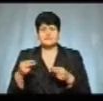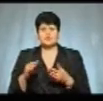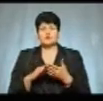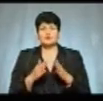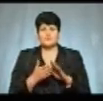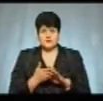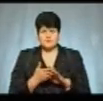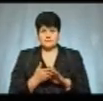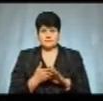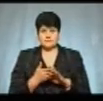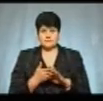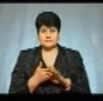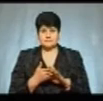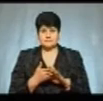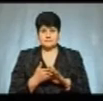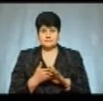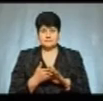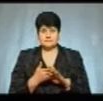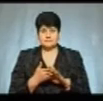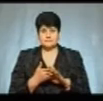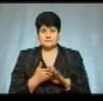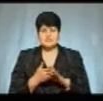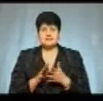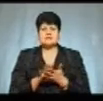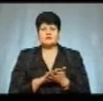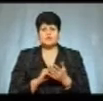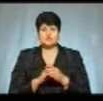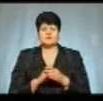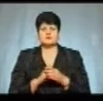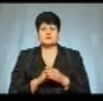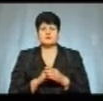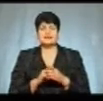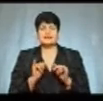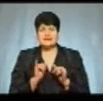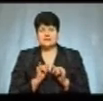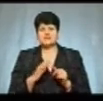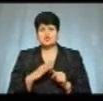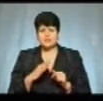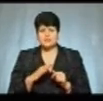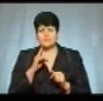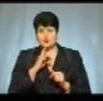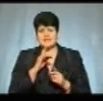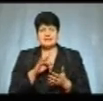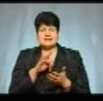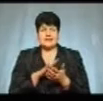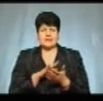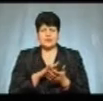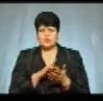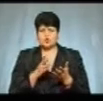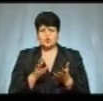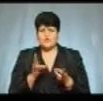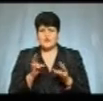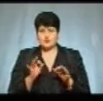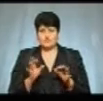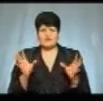договори, самим знешкоджувати ці відходи і чекати, поки централізовано, напевно, або